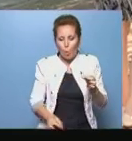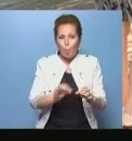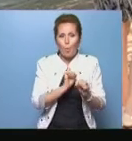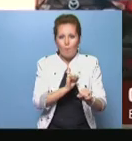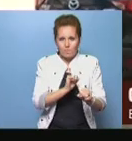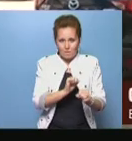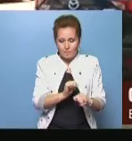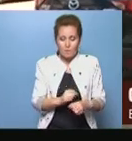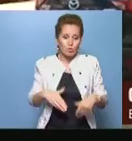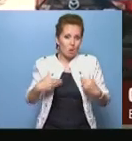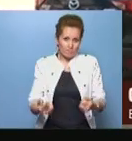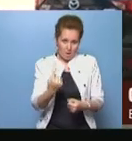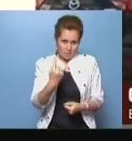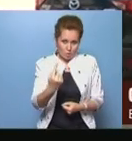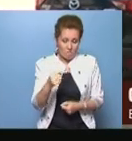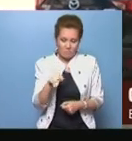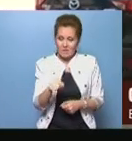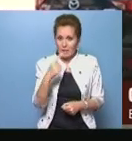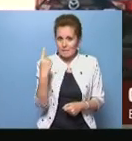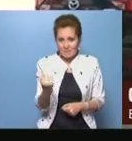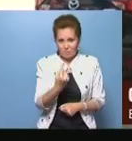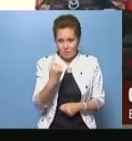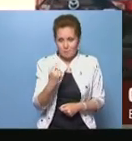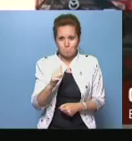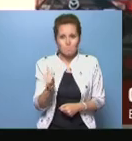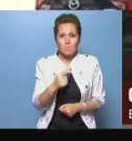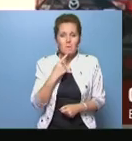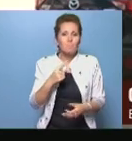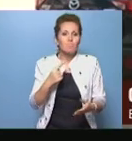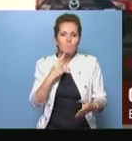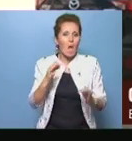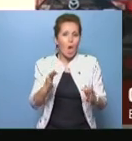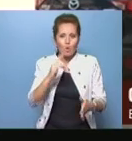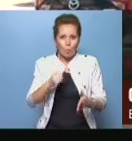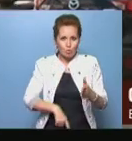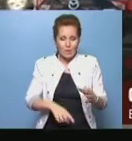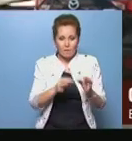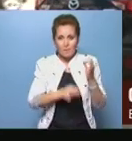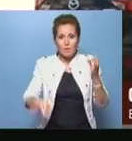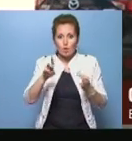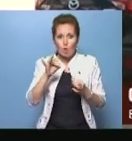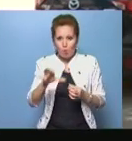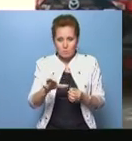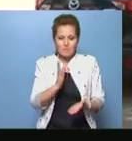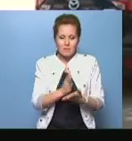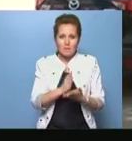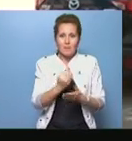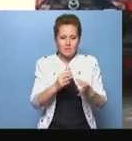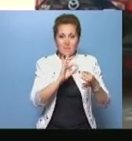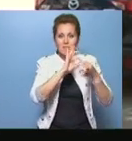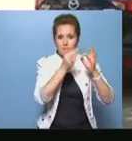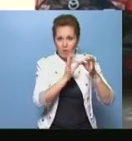одну. Единственный, самый вот надежный противоугонный трос, это который состоит из именно звеньев